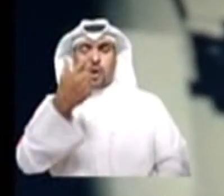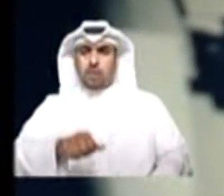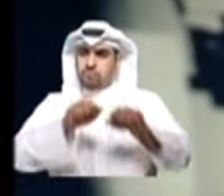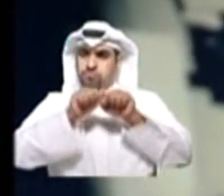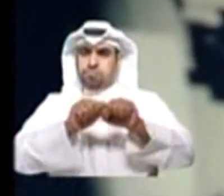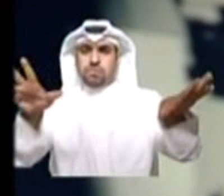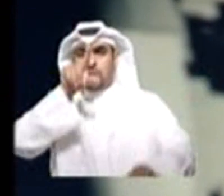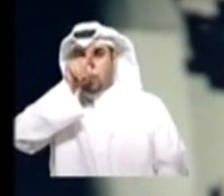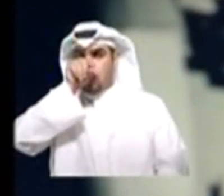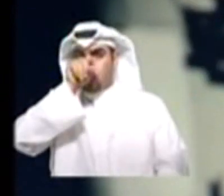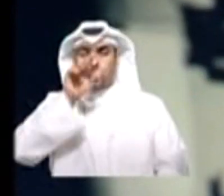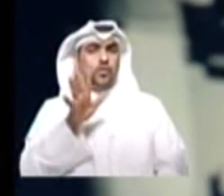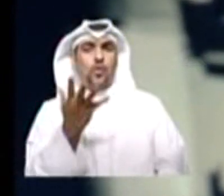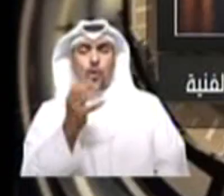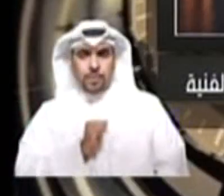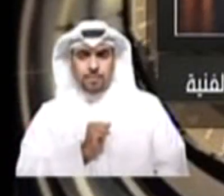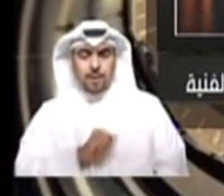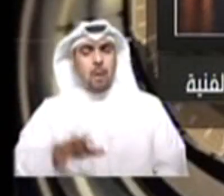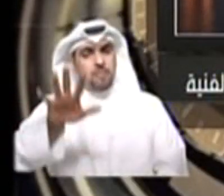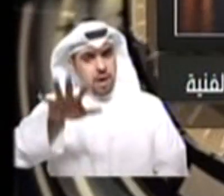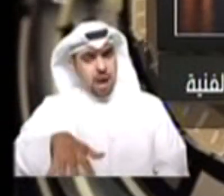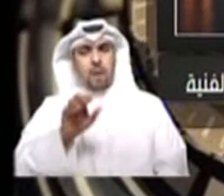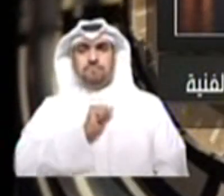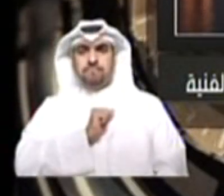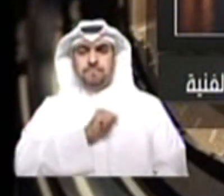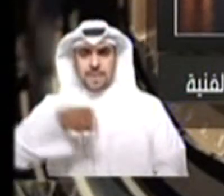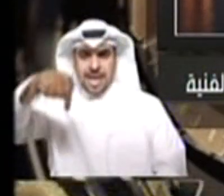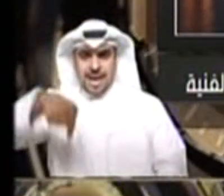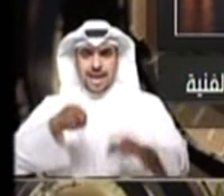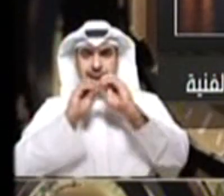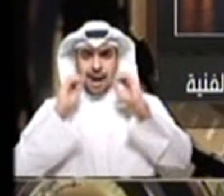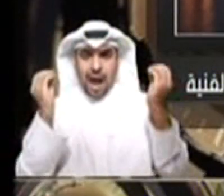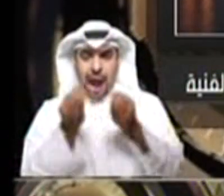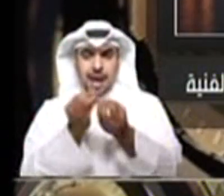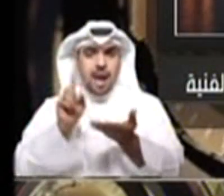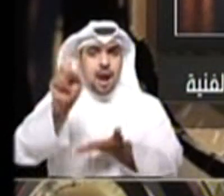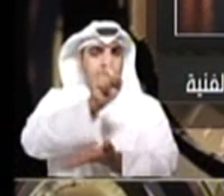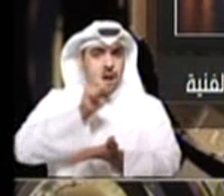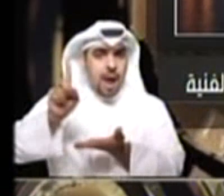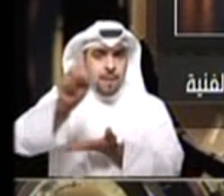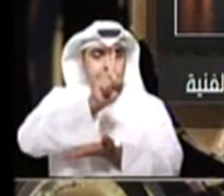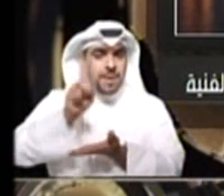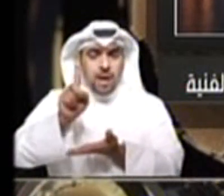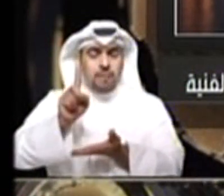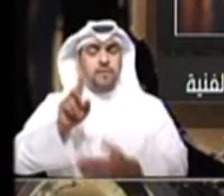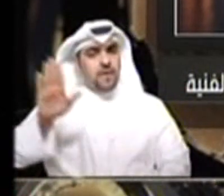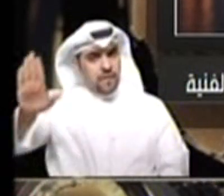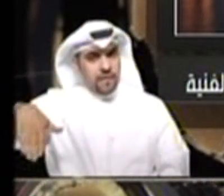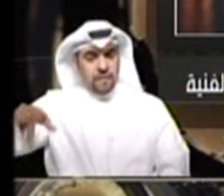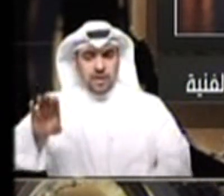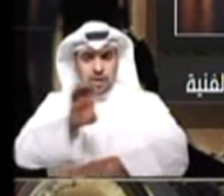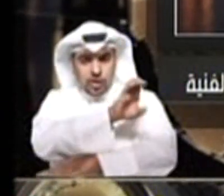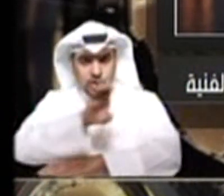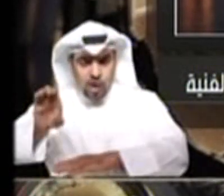الحالات؟ شيء طبيعي، يمكن اعتمادنا في الهيئة العامة للبيئة على محطات الرصد والصور